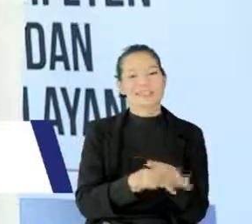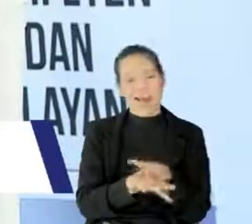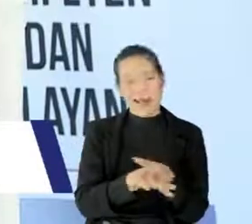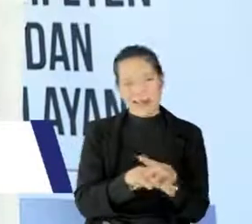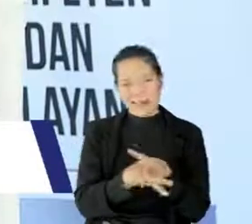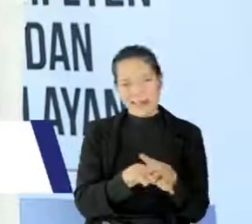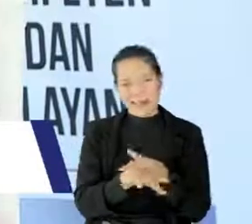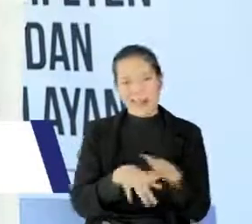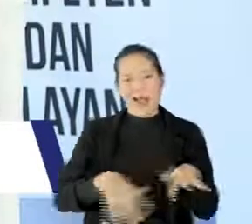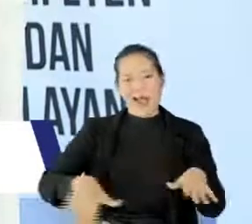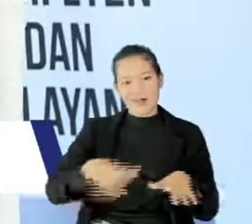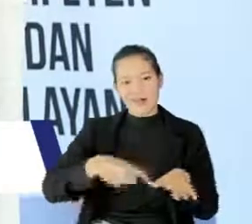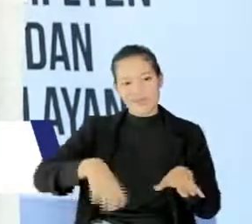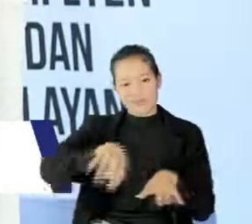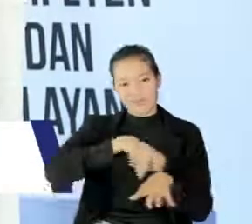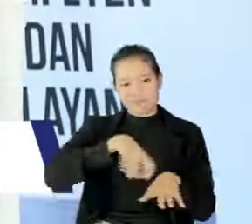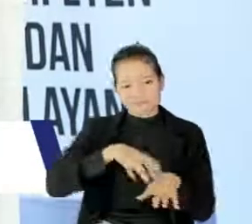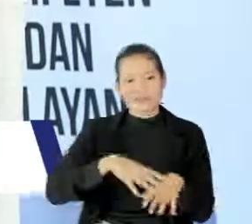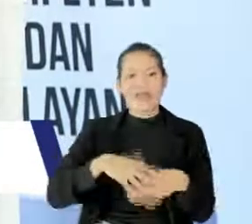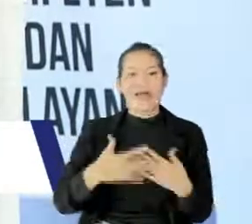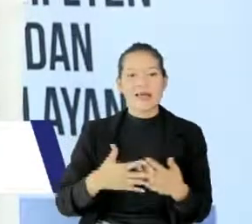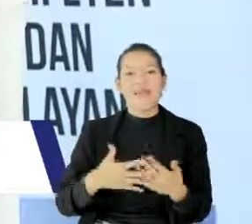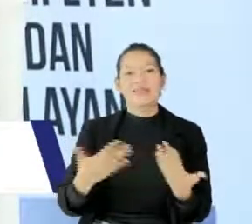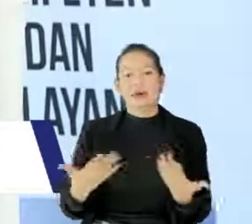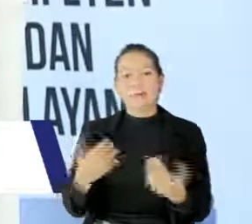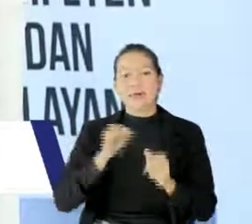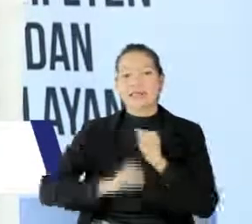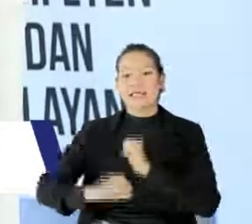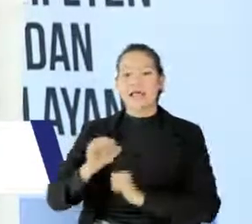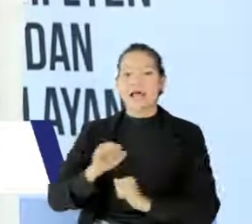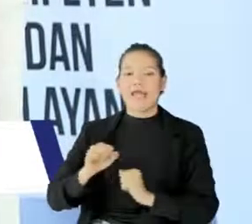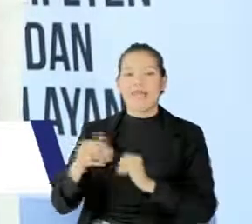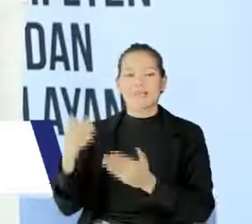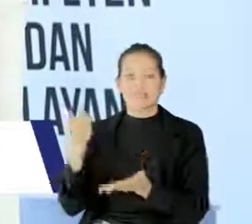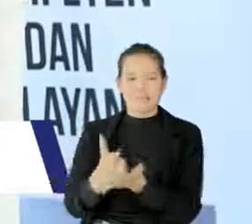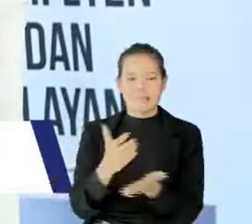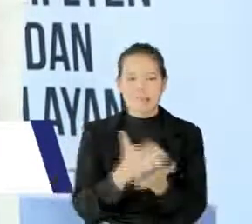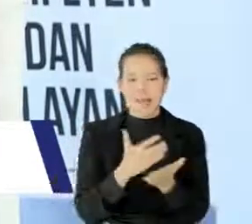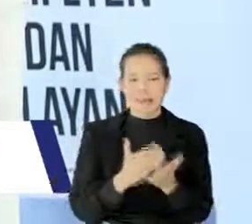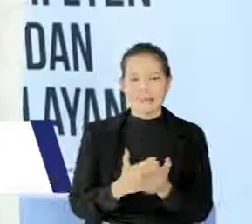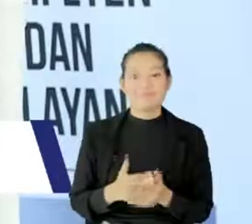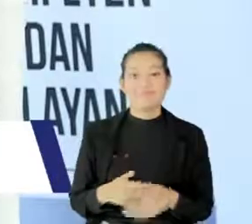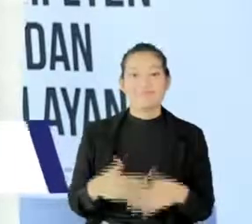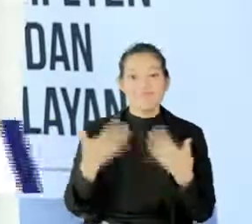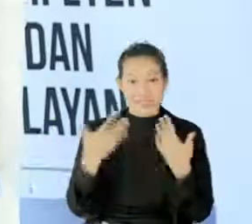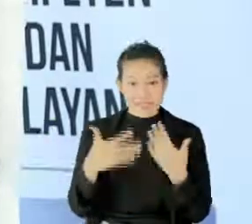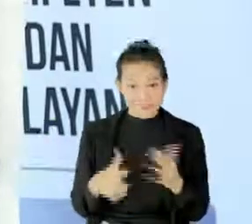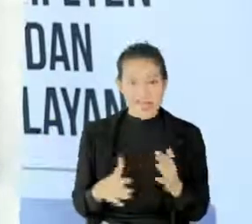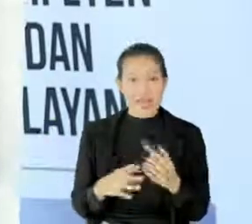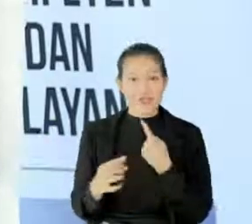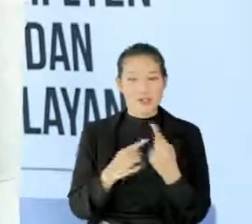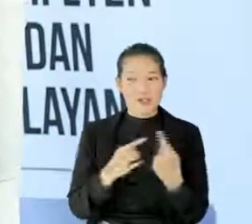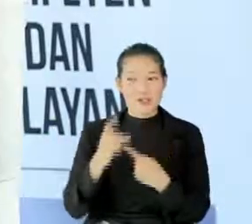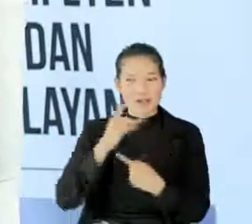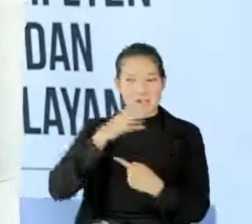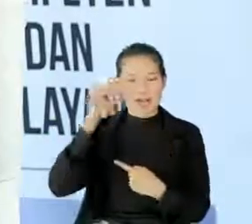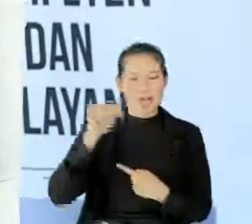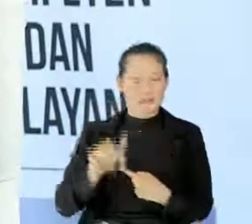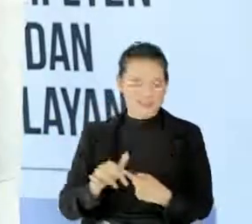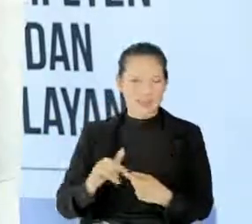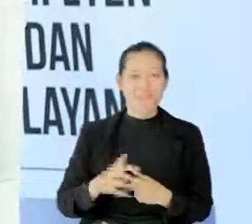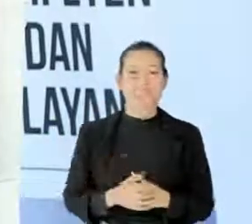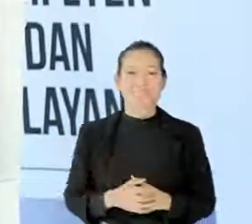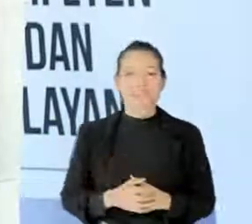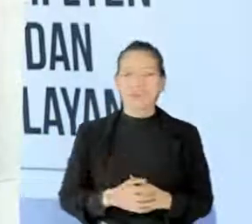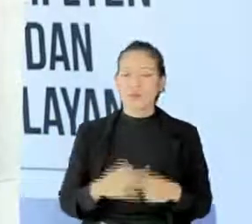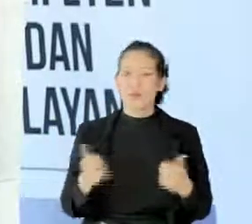pakai sabun dengan air yang mengalir, dan juga mengurangi mobilitas. Ya, saya akhiri talk show kita siang